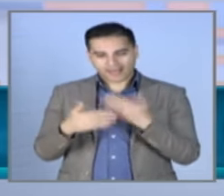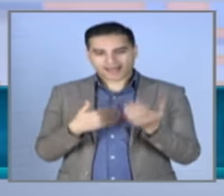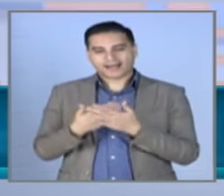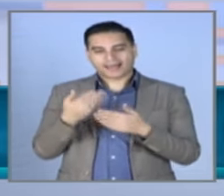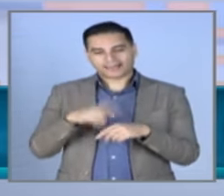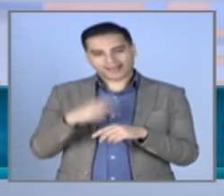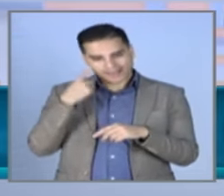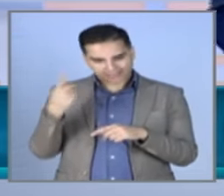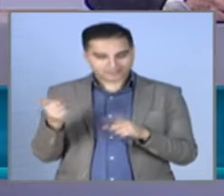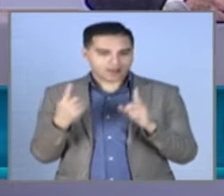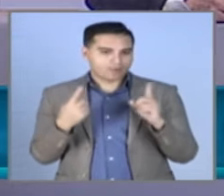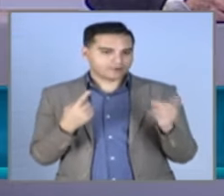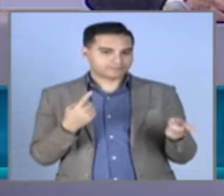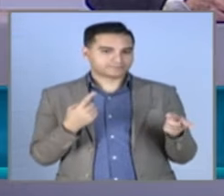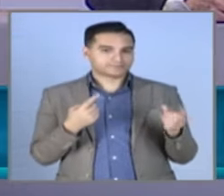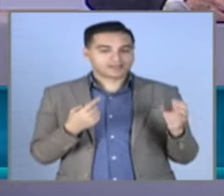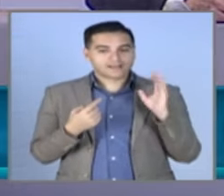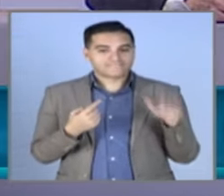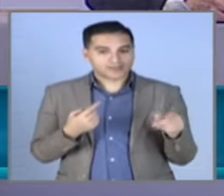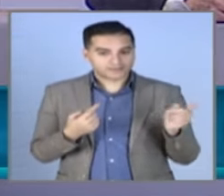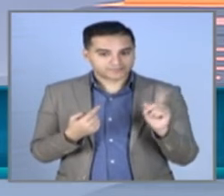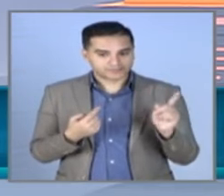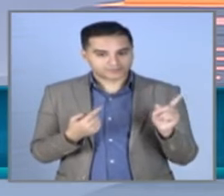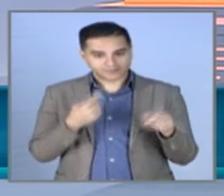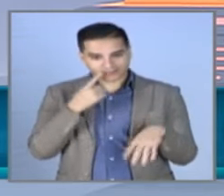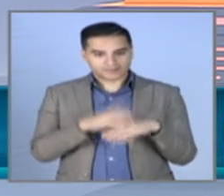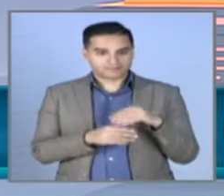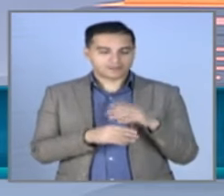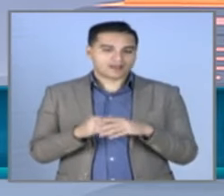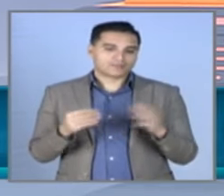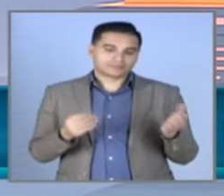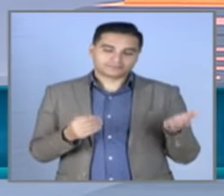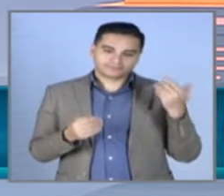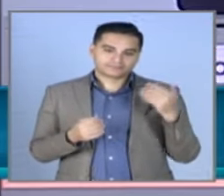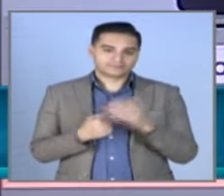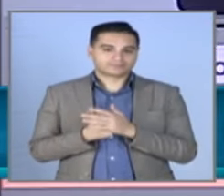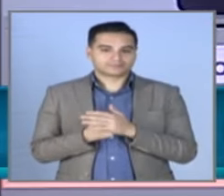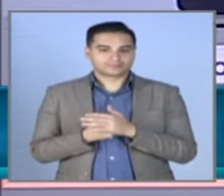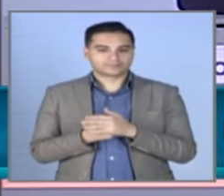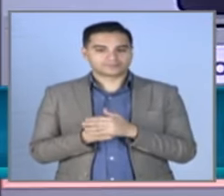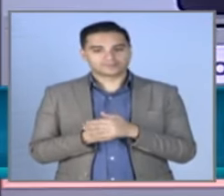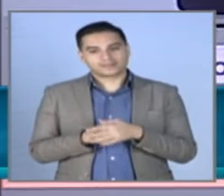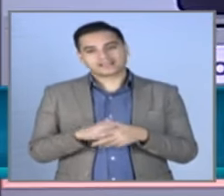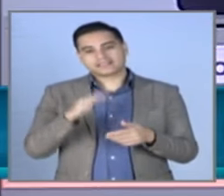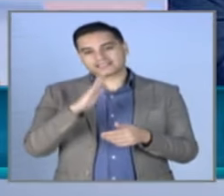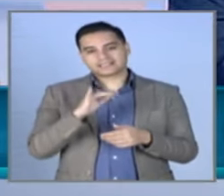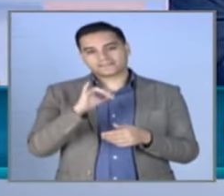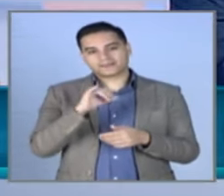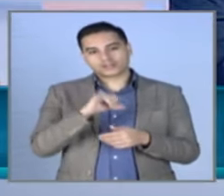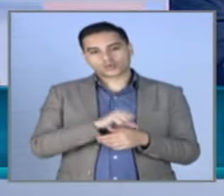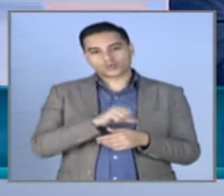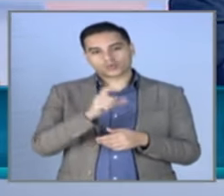تاني يا يحيى يا ترى في اجابه هحاول اتفضل سميوني